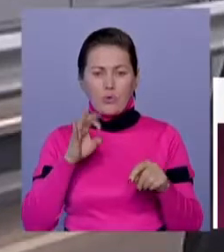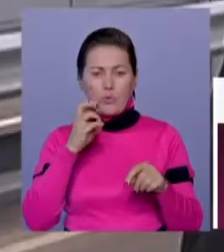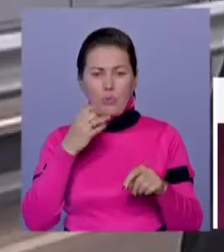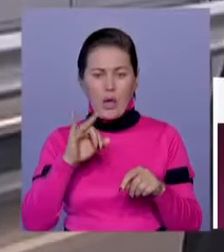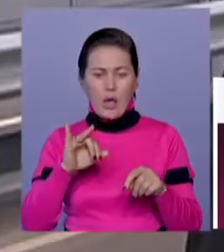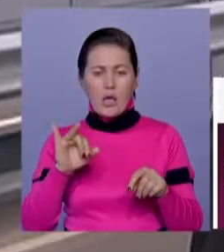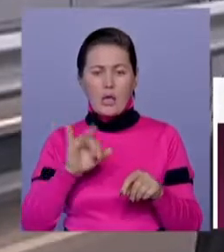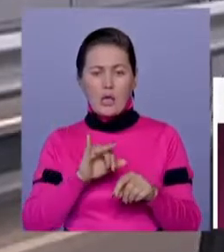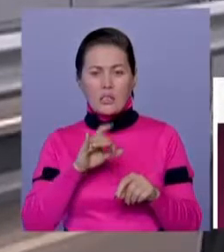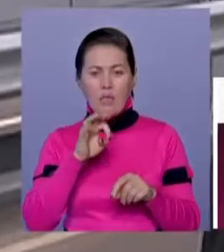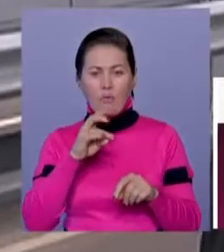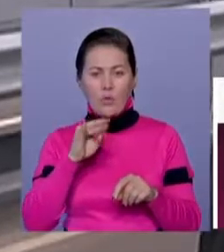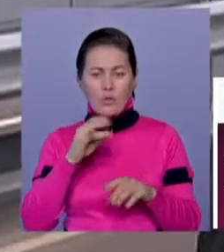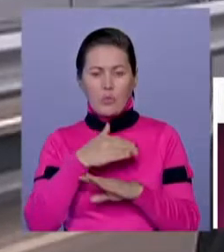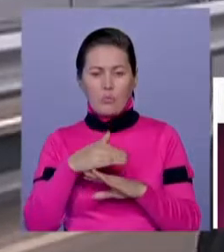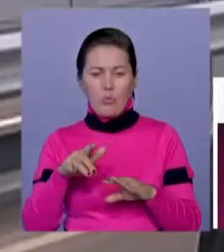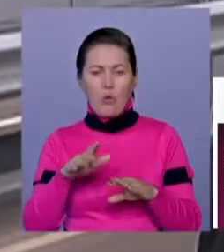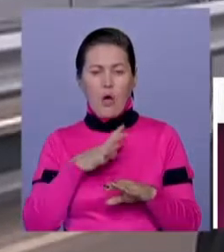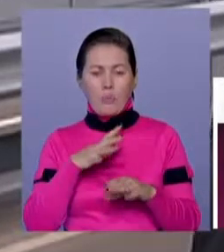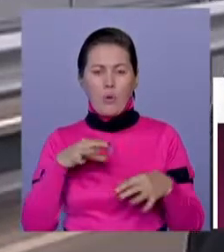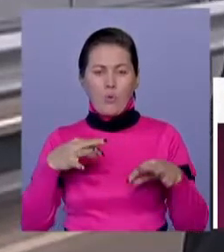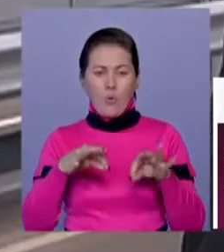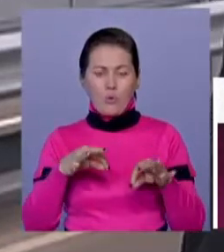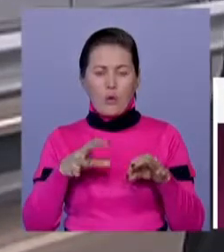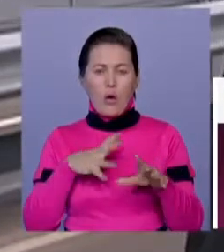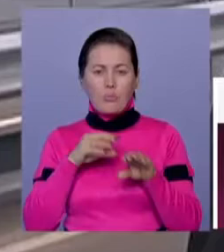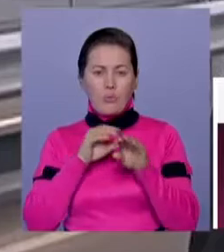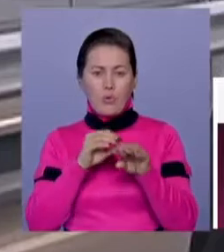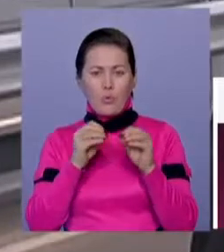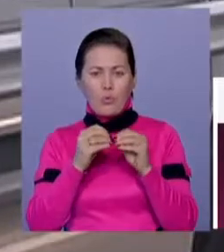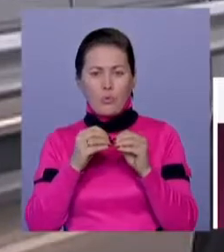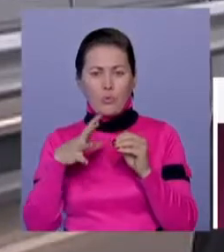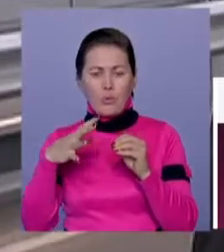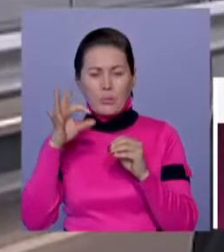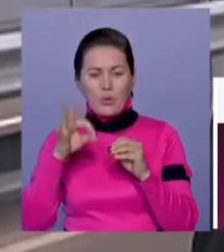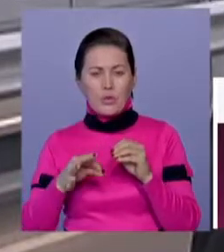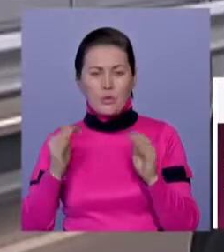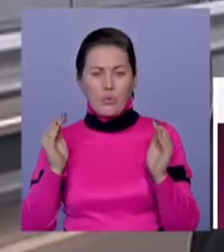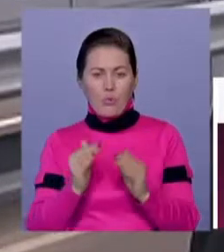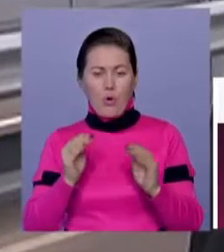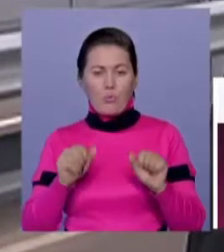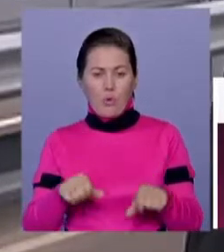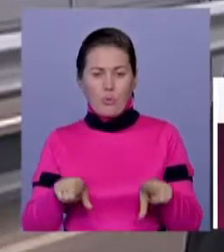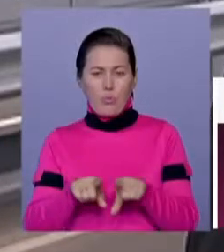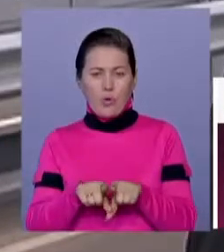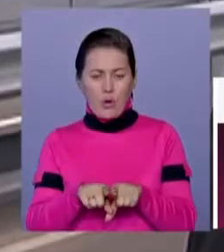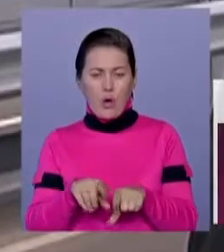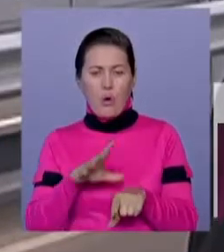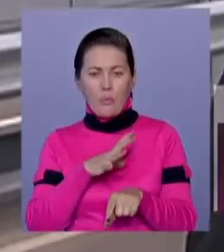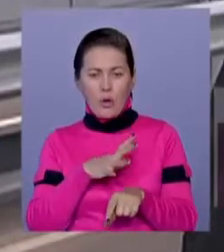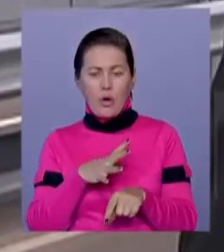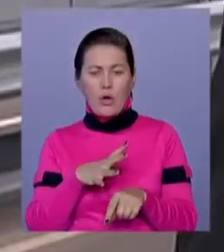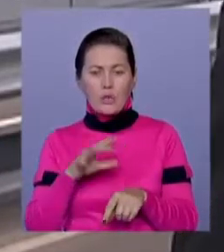және Сейфуллин даңғылының көліктік жүктемесін 10-15%-ке дейін төмендетуге мүмкіндік береді. Сонымен